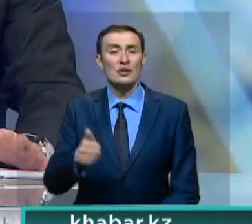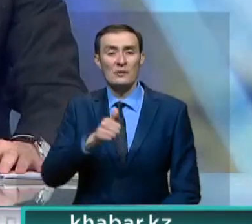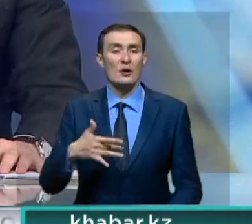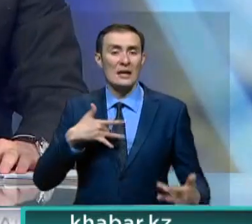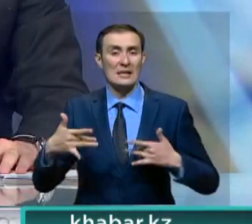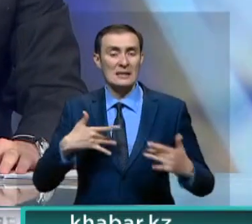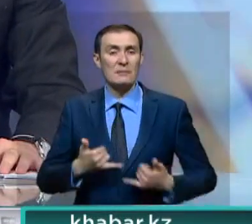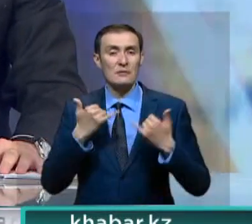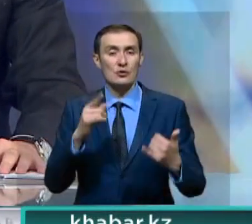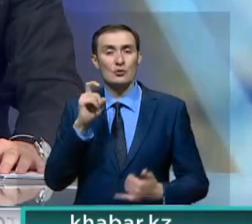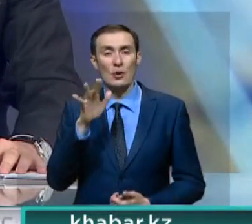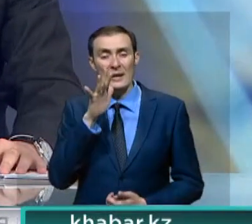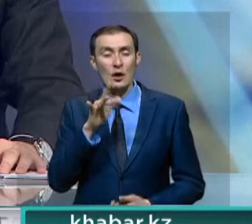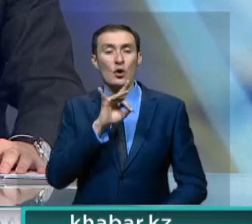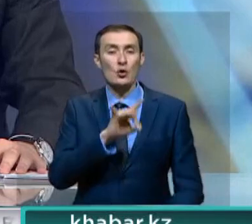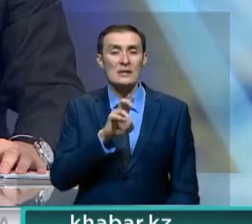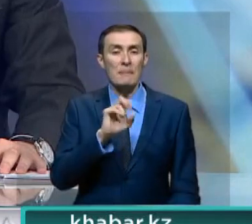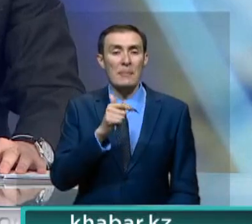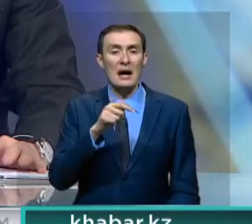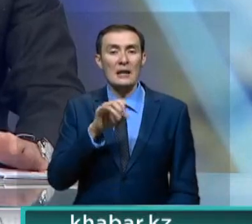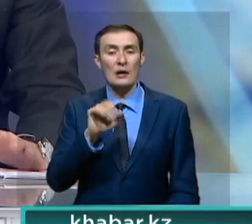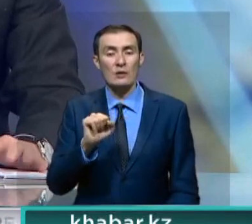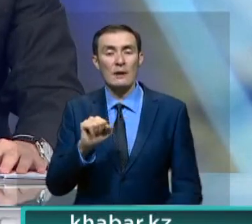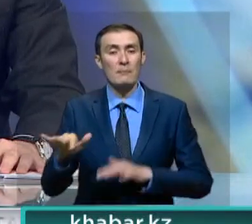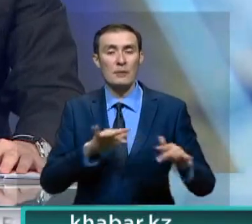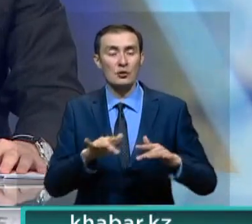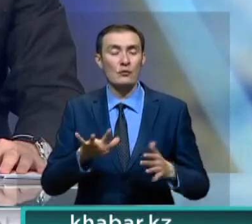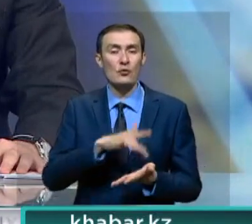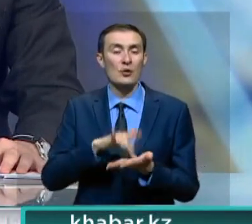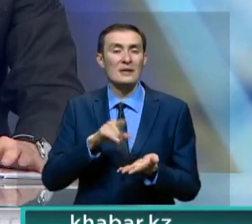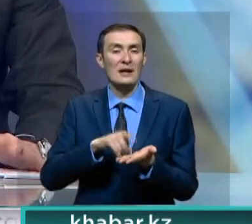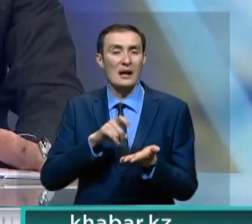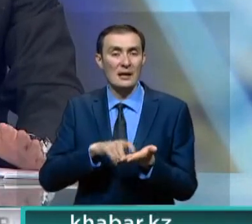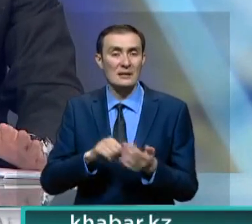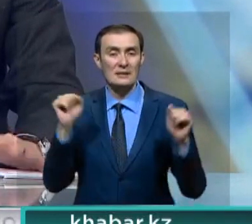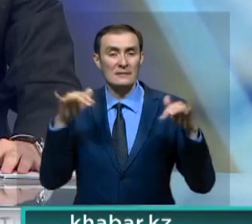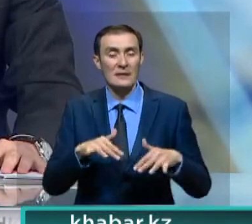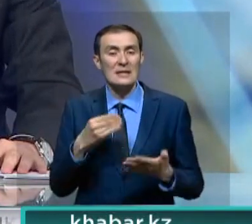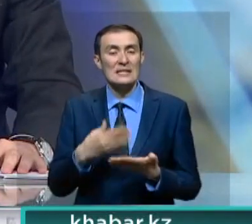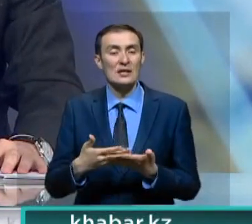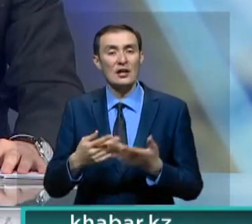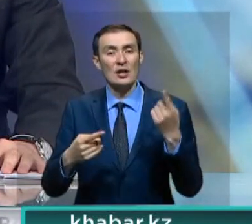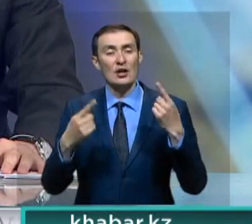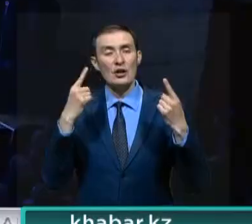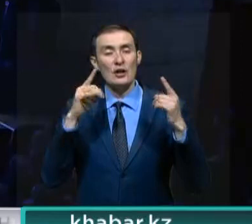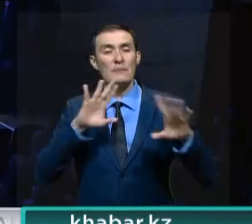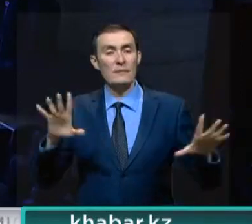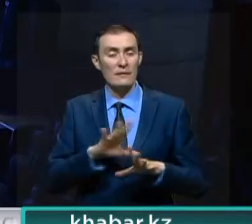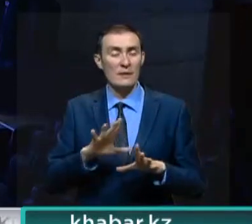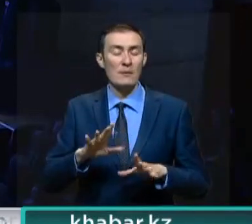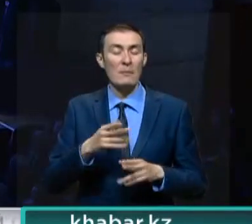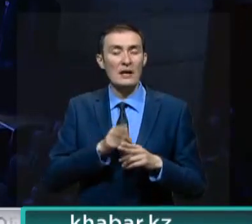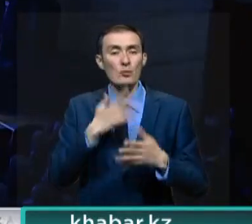концерт, посвященный столетию Розы Баглановой, прошел в Караганде. В театре имени Сакена Сейфуллина собрались ценители творчества народной артистки,